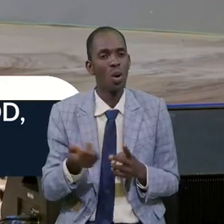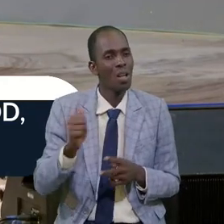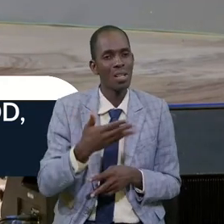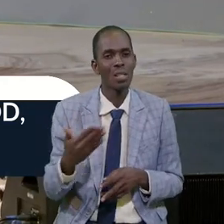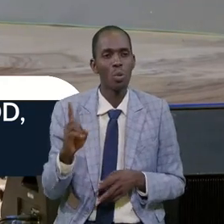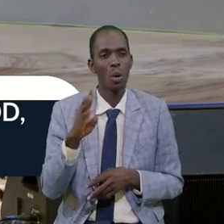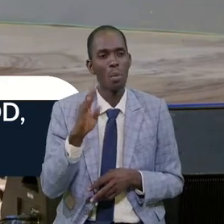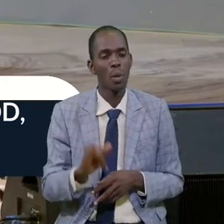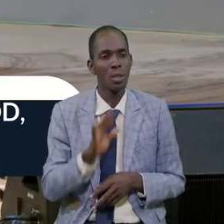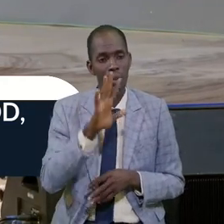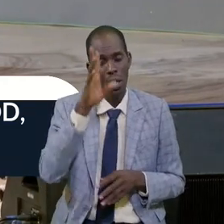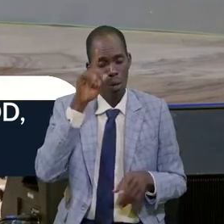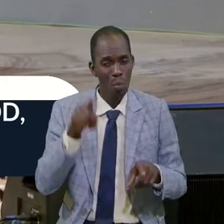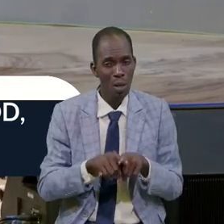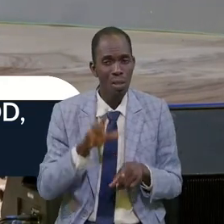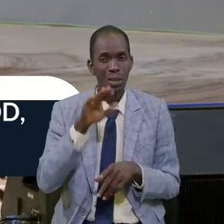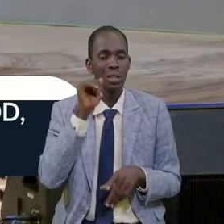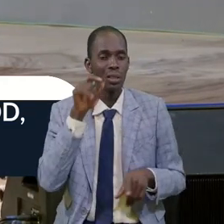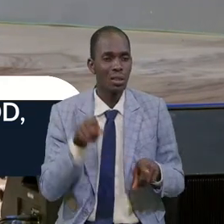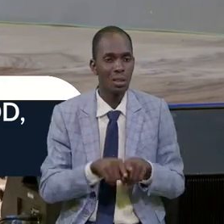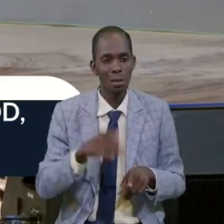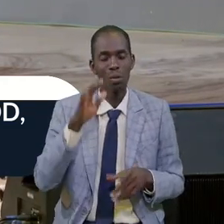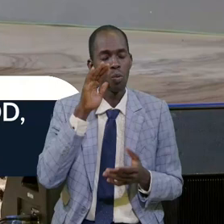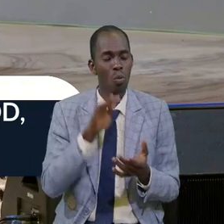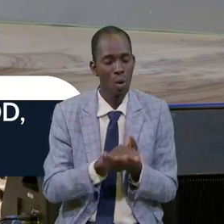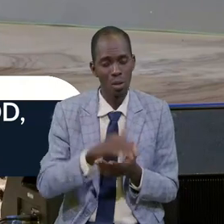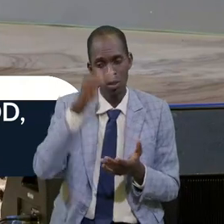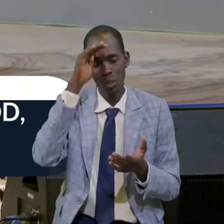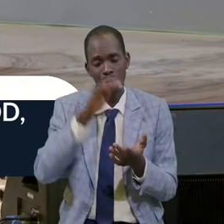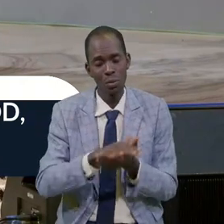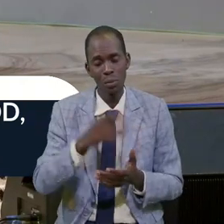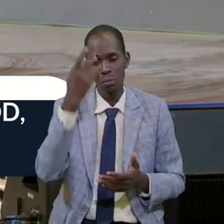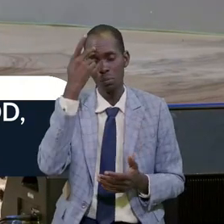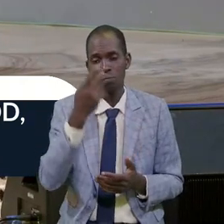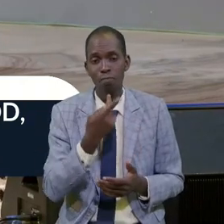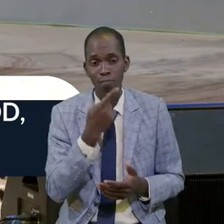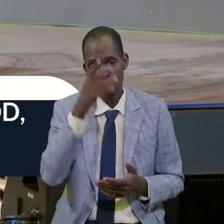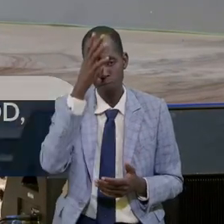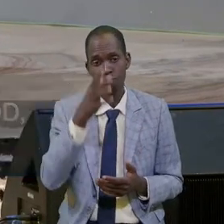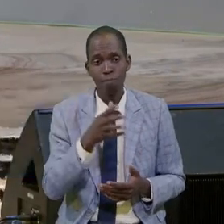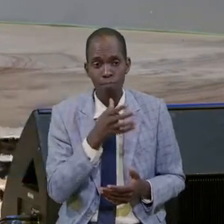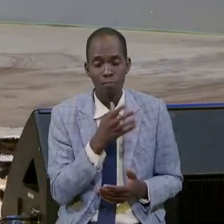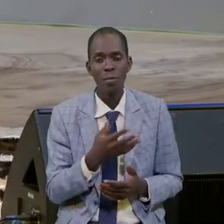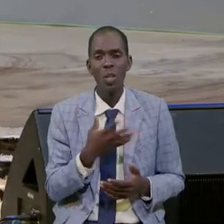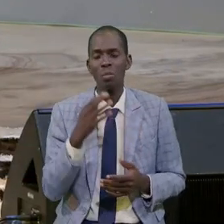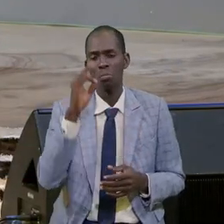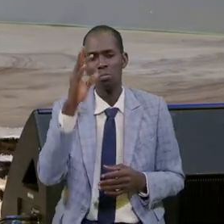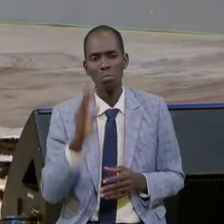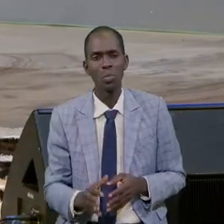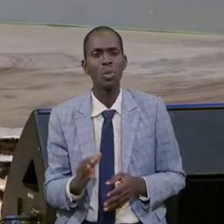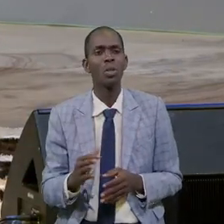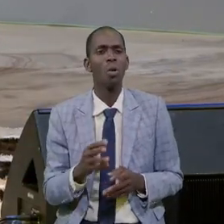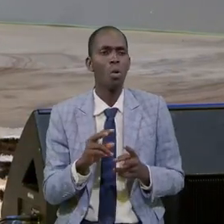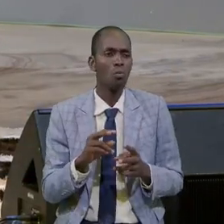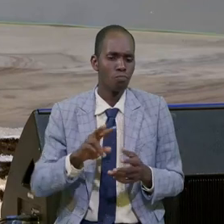de s'abstenir de ce qui peut être pour ton frère, ton mari, ta femme, ton pasteur, une occasion de chute,